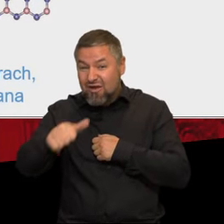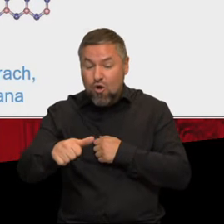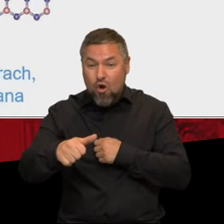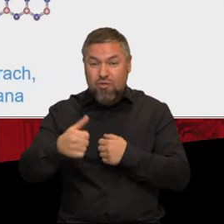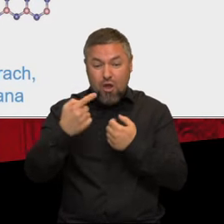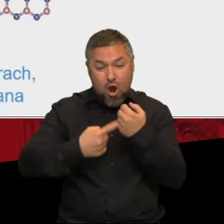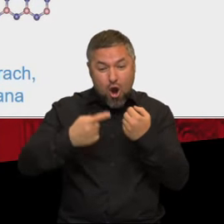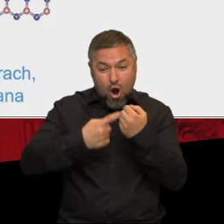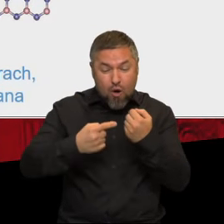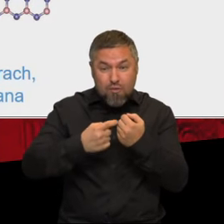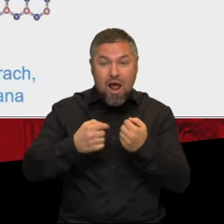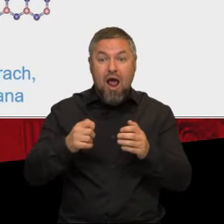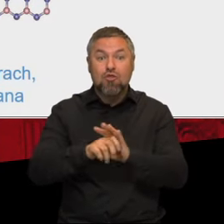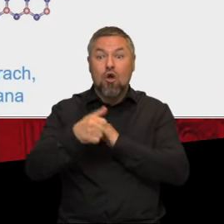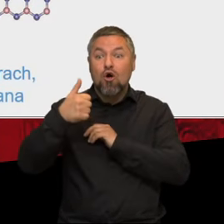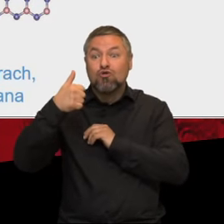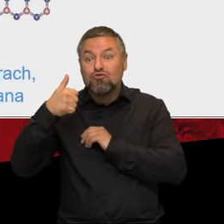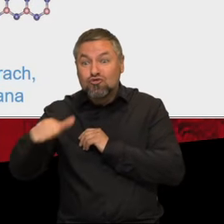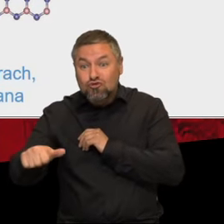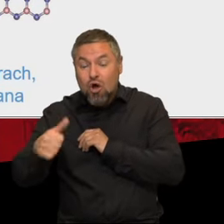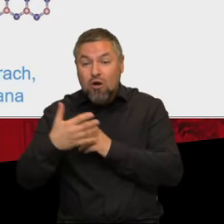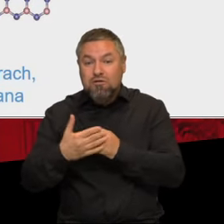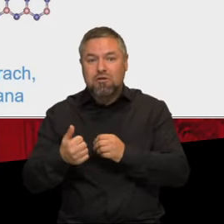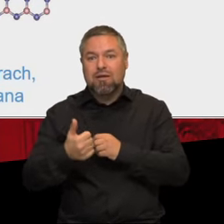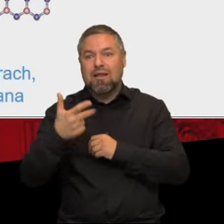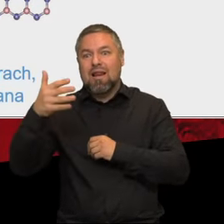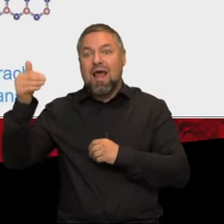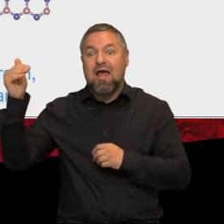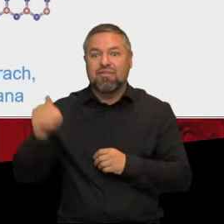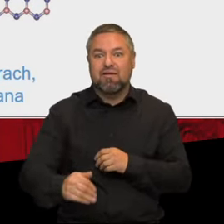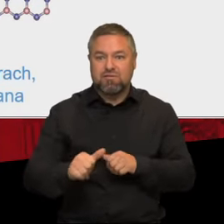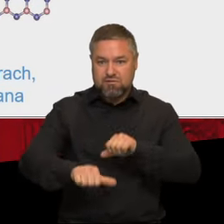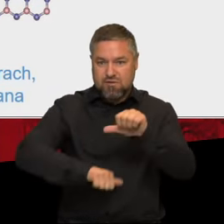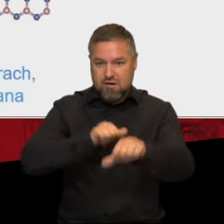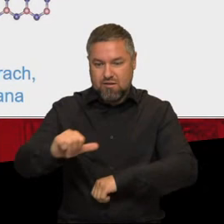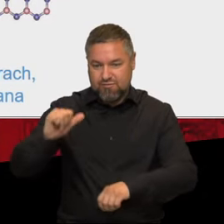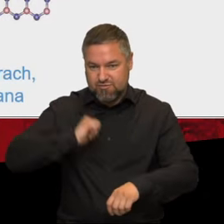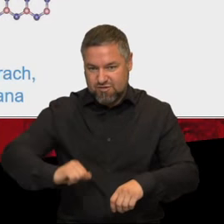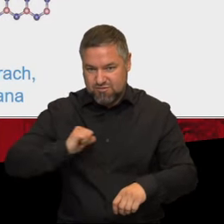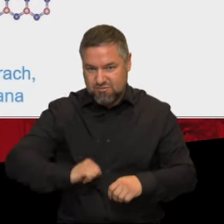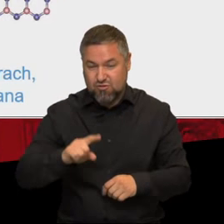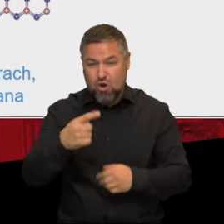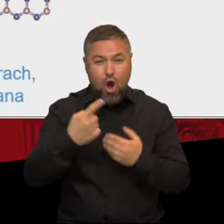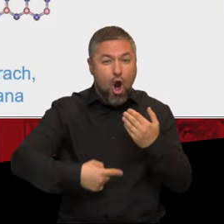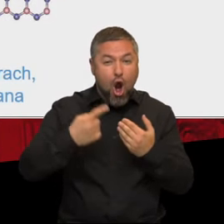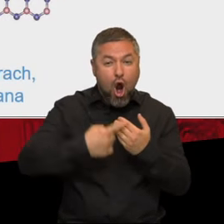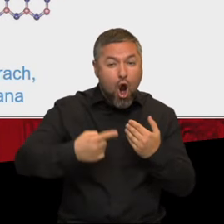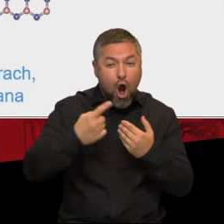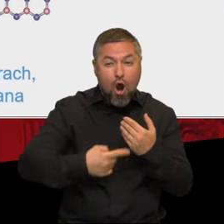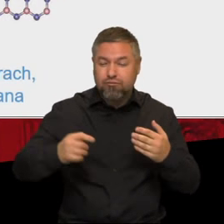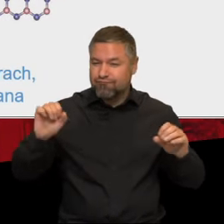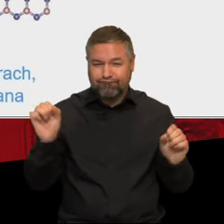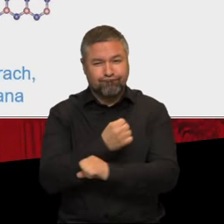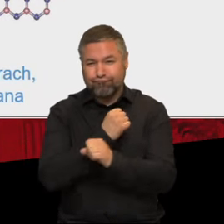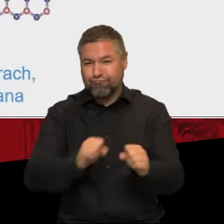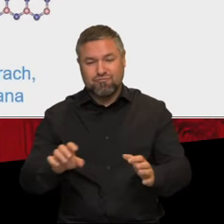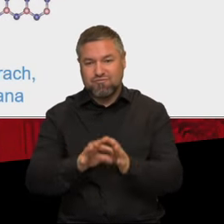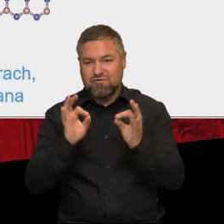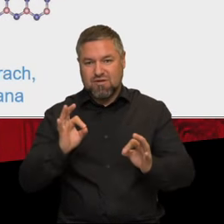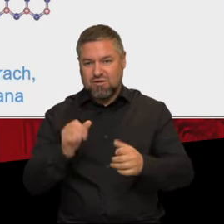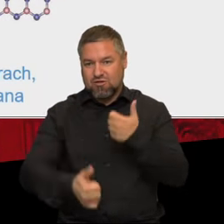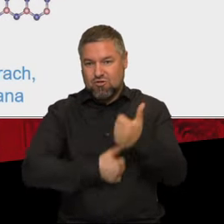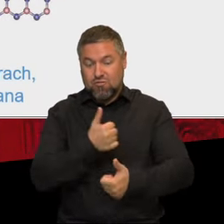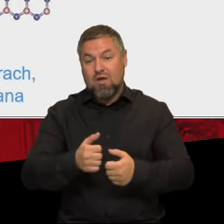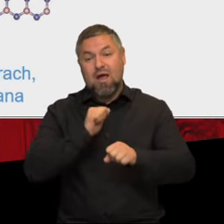ale przejście do 100 to już by było kilka tysięcy lat, więc to są obliczenia niemożliwe obecnie do